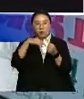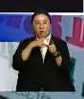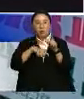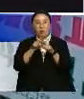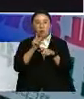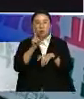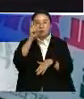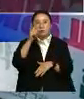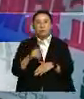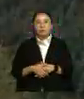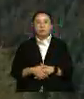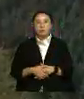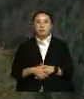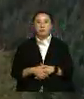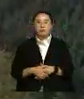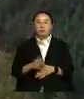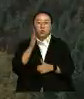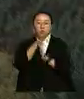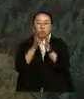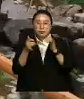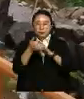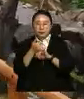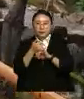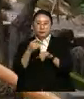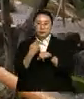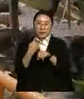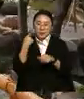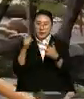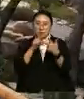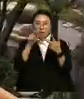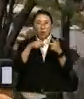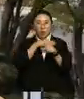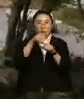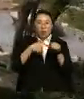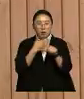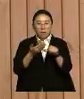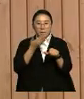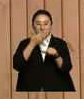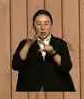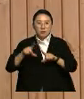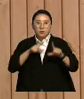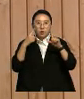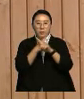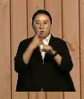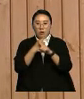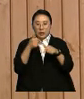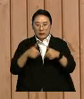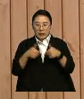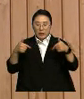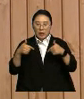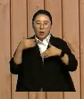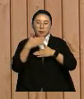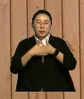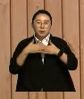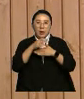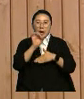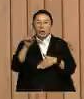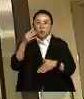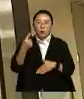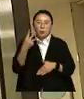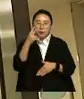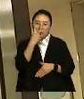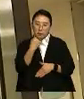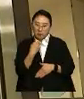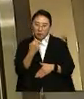훨씬 더 높은. 숲의 약속은 지난해 7월 환경과 식생활 변화로 늘어난 아토피와 비염,